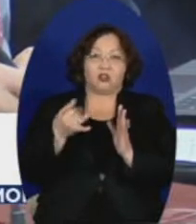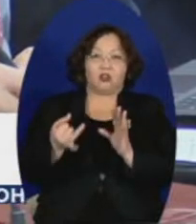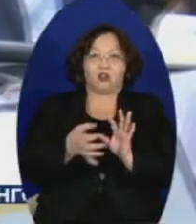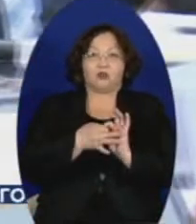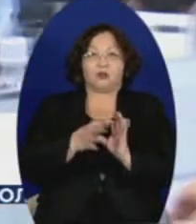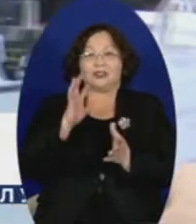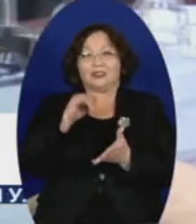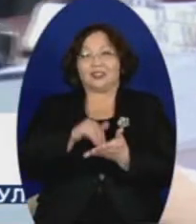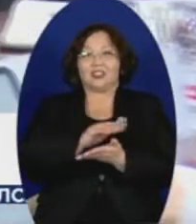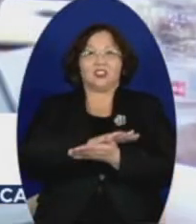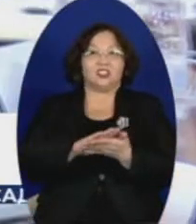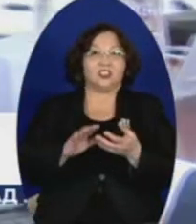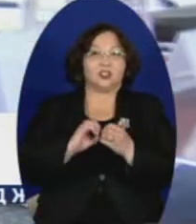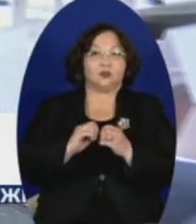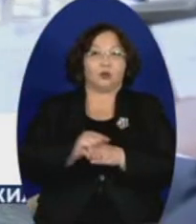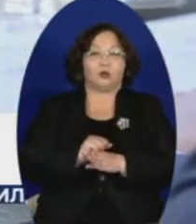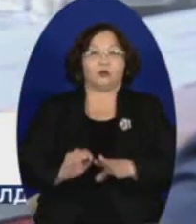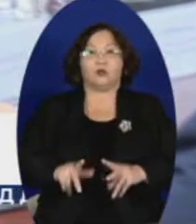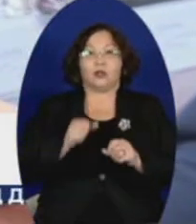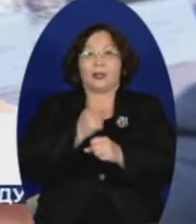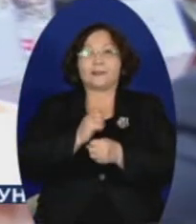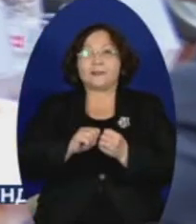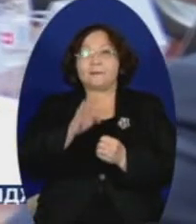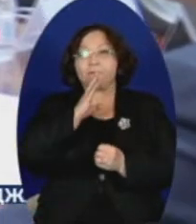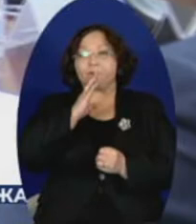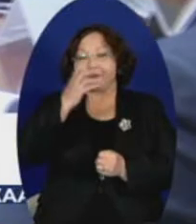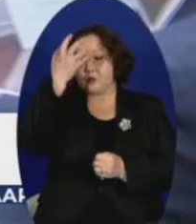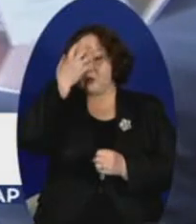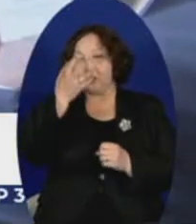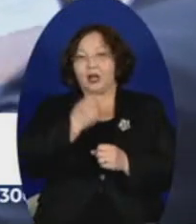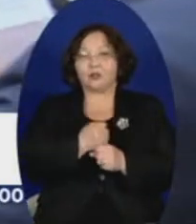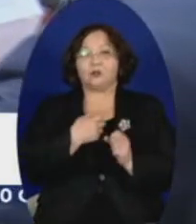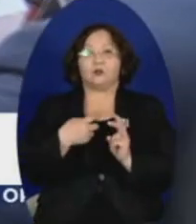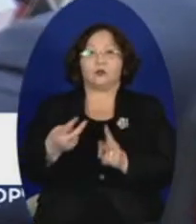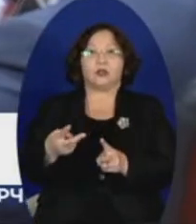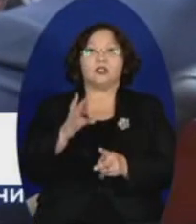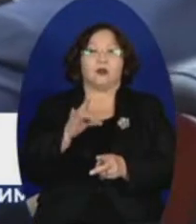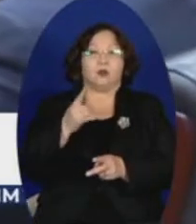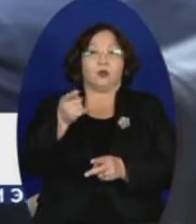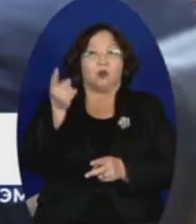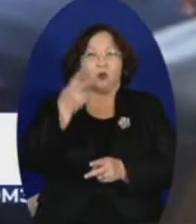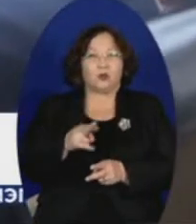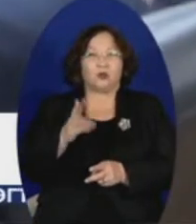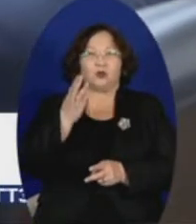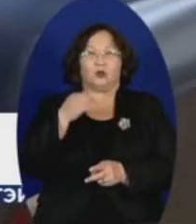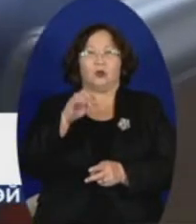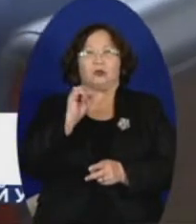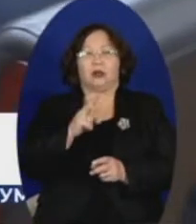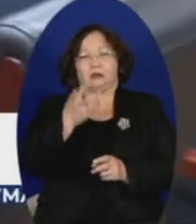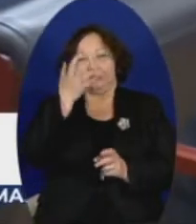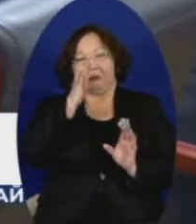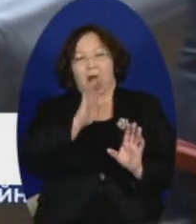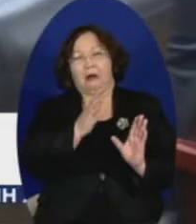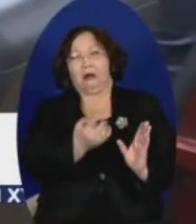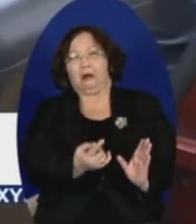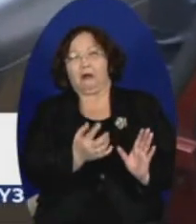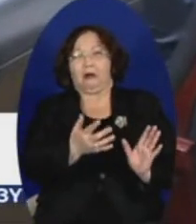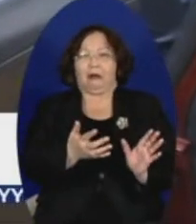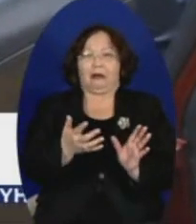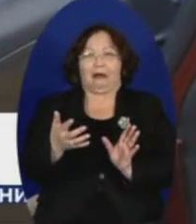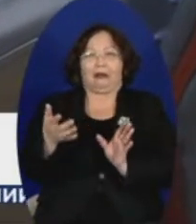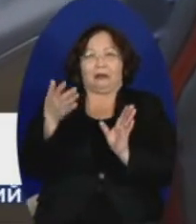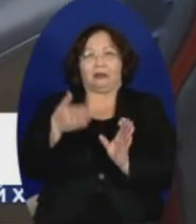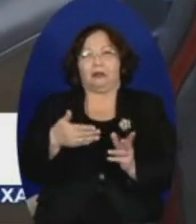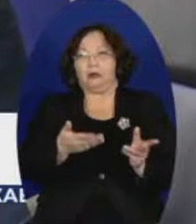стандартыг шинэчлэн боловсруулах ажил хийгдэнэ. Ингэснээр төрийн ажил үйлчилгээ ямар нэгэн хүнд сурталгүйгээр иргэдэд хүрэх гүүр бий болно